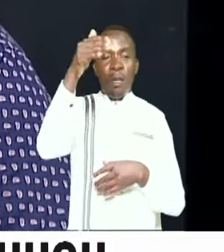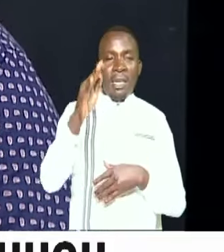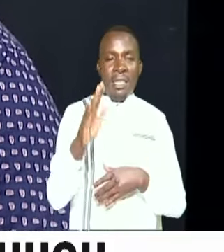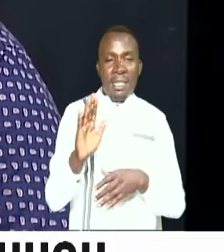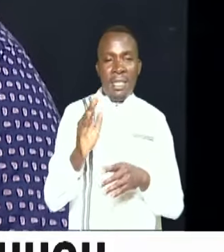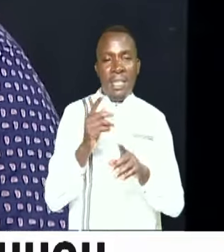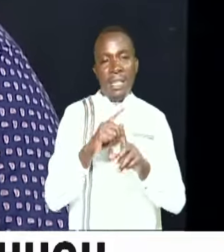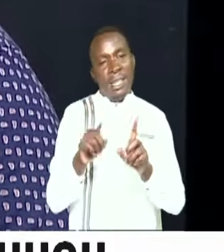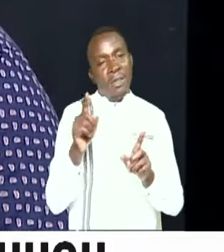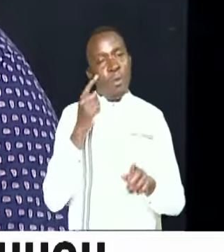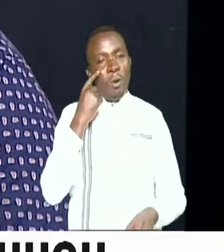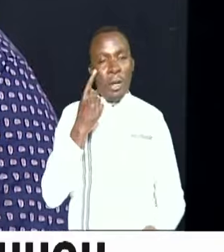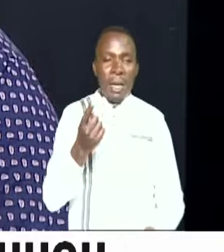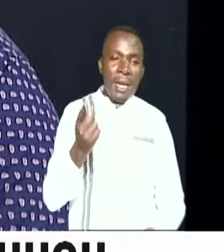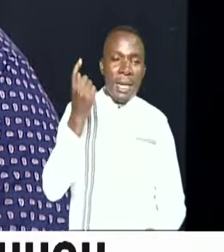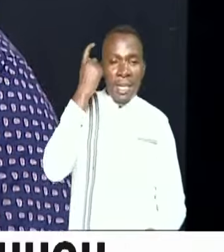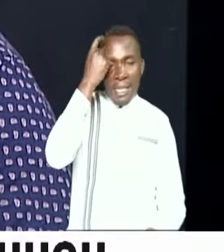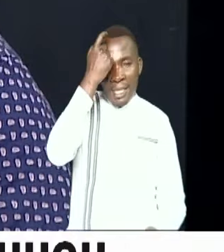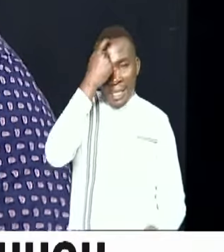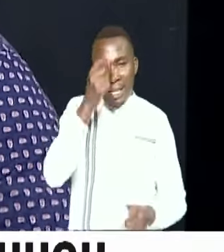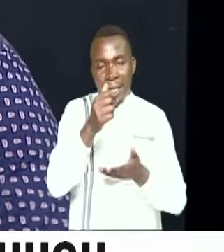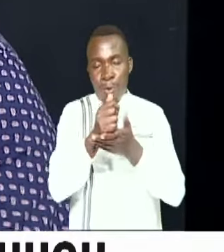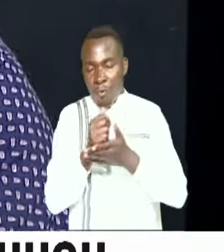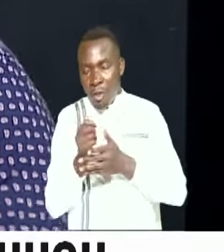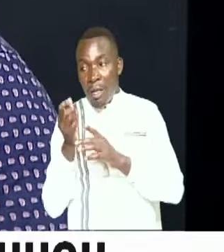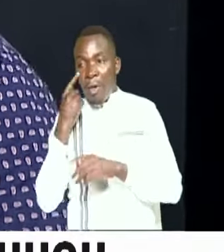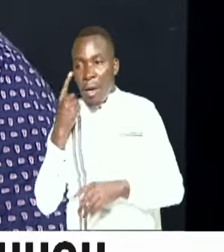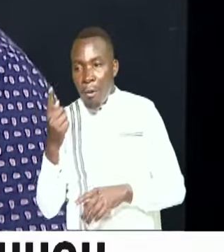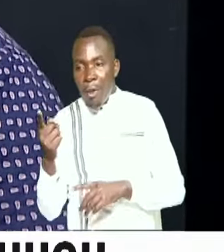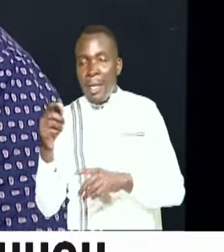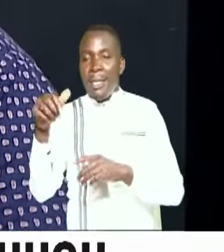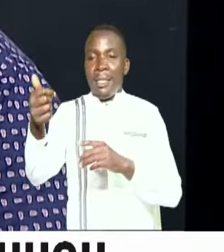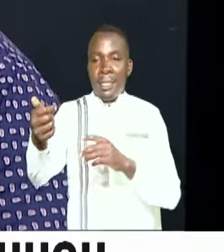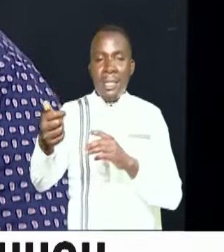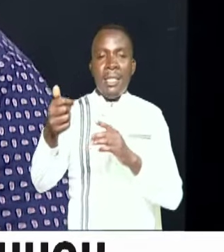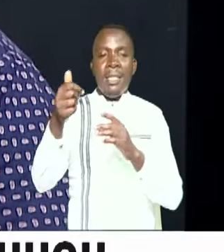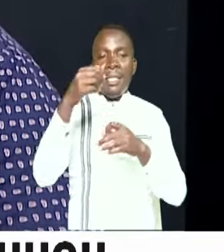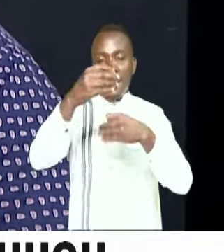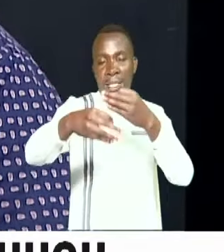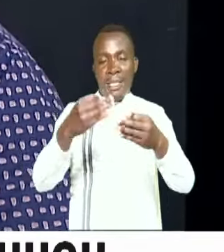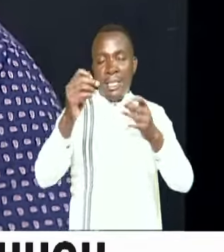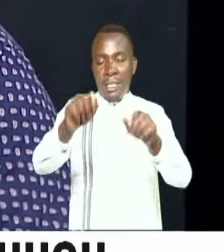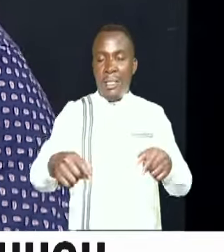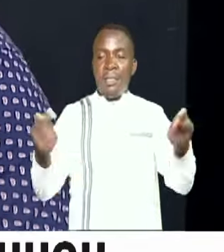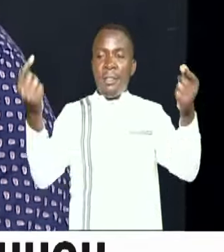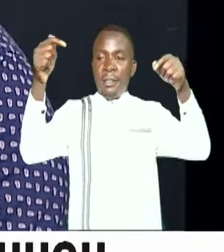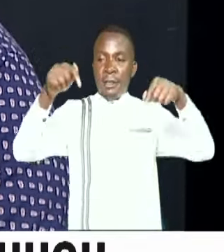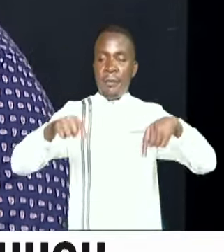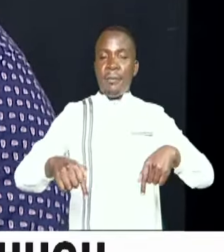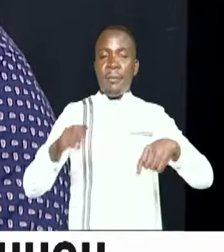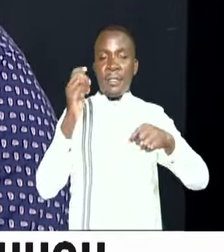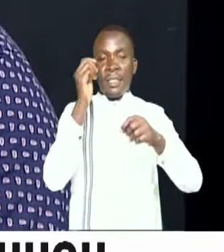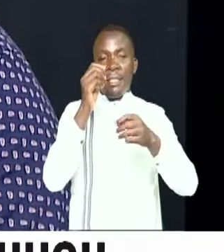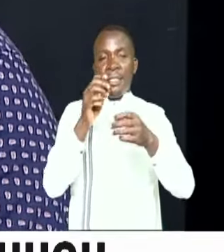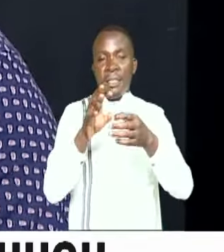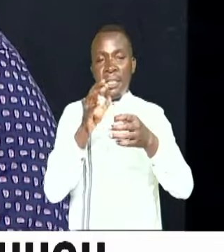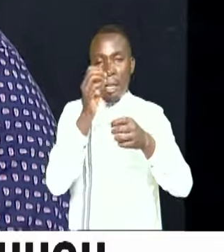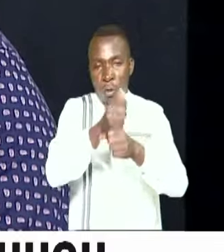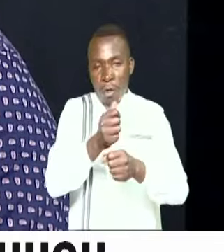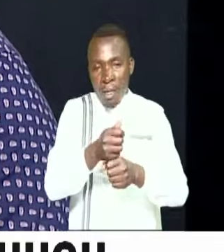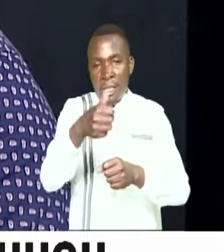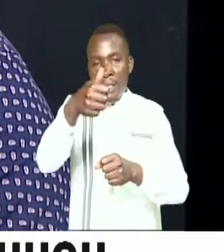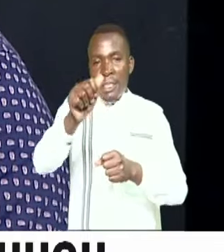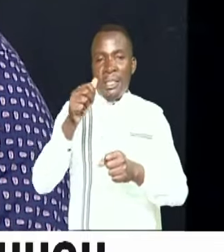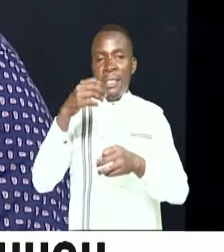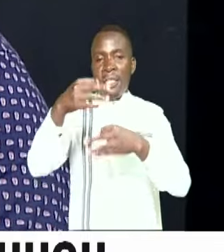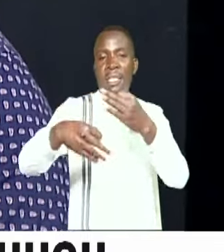ko Leta igenda idufasha kugira biboneke, ndetse n'izindi nganda zigenda ziza zibasha gukorera za nganda ibyo zikeneye. Niba raw